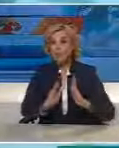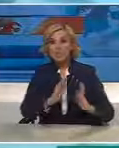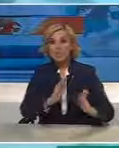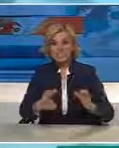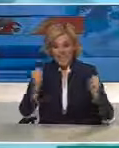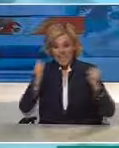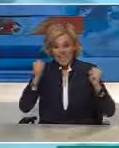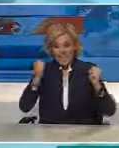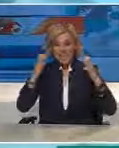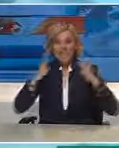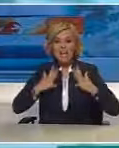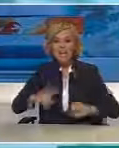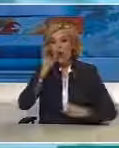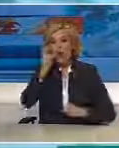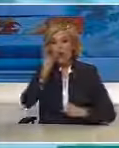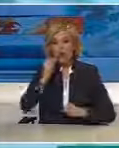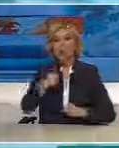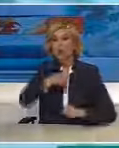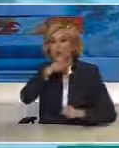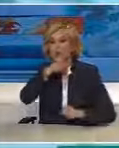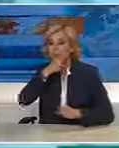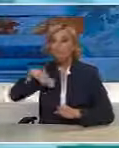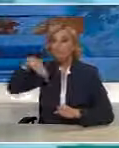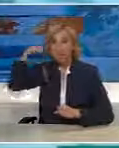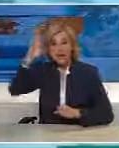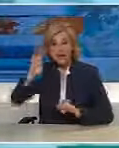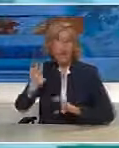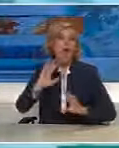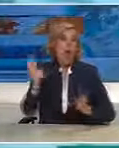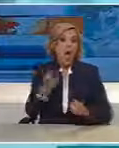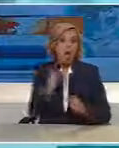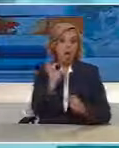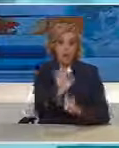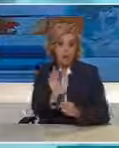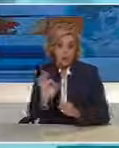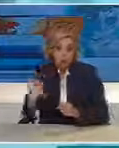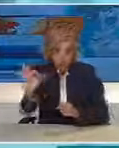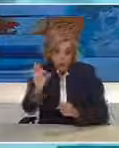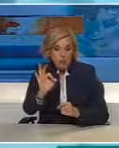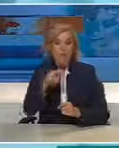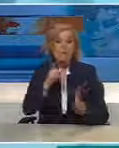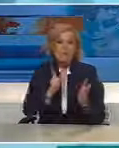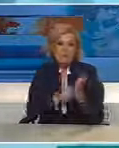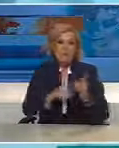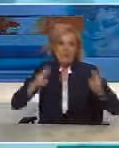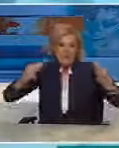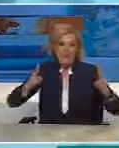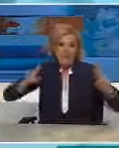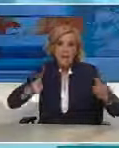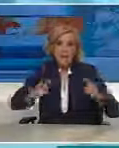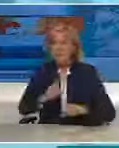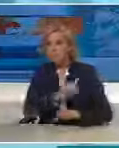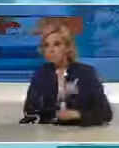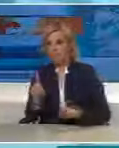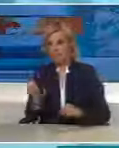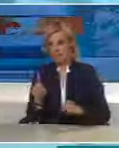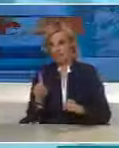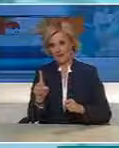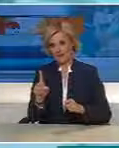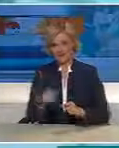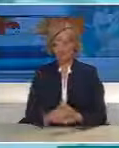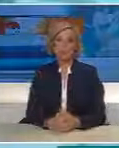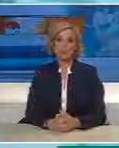ανθρώπων που ανήκουν σε ευπαθείς ομάδες και αν υπάρχει οποιαδήποτε διασπορά να εξασφαλίσουμε το ότι αυτή δεν θα είναι